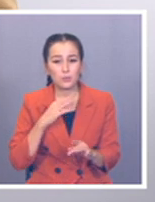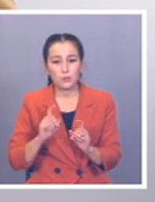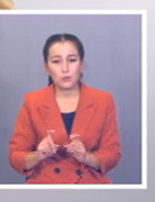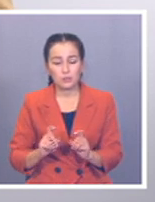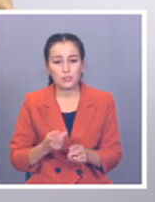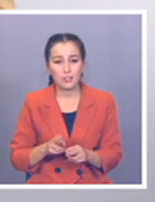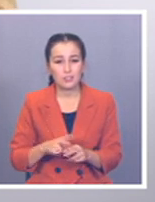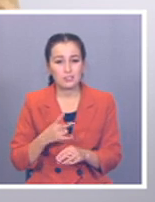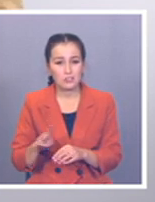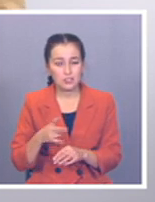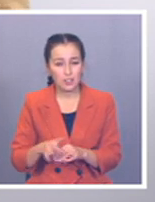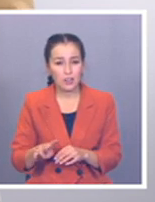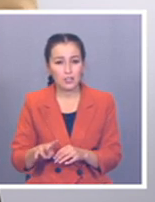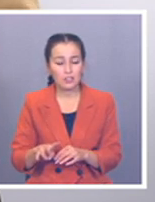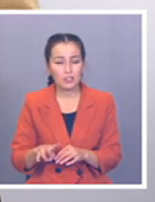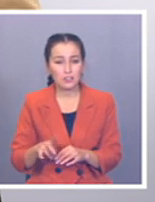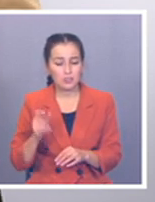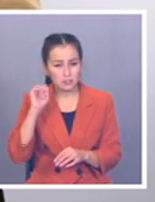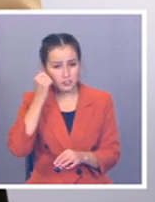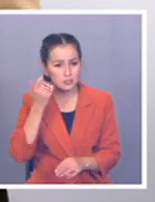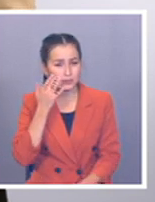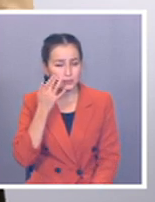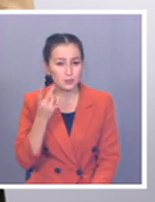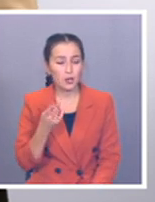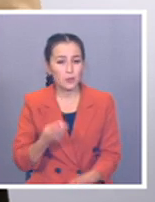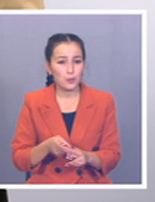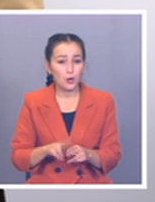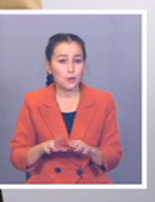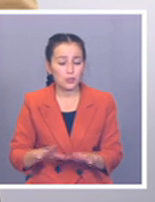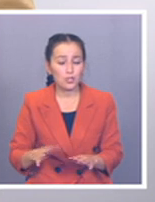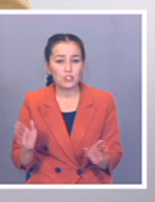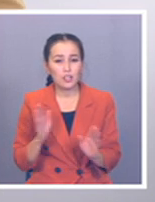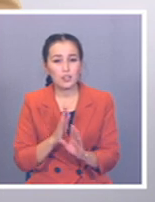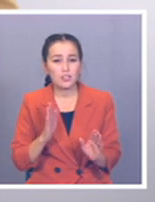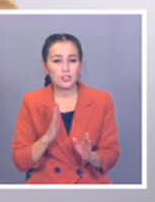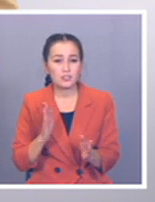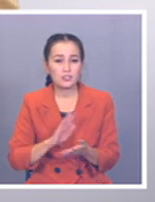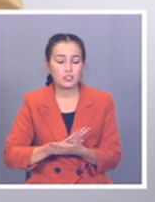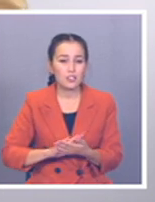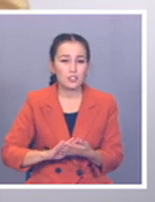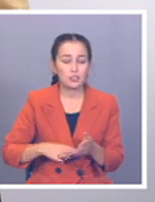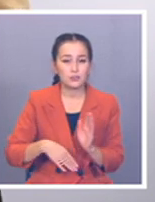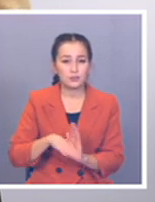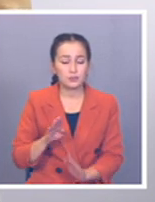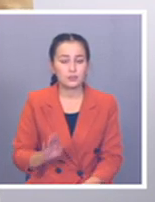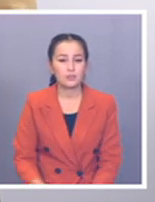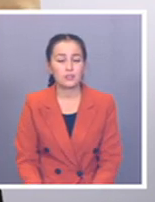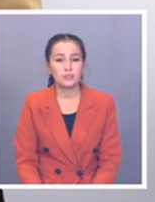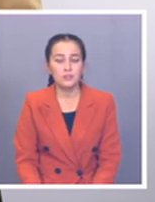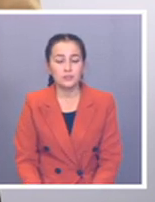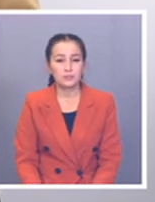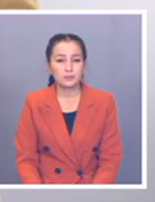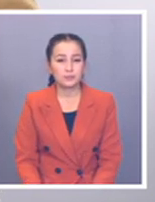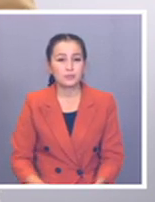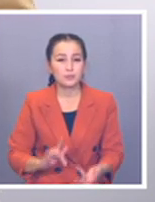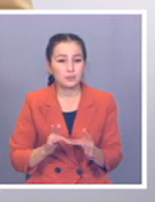екен, есіңізде сақтаңыз. Оның орнына таза ауада демалыңыз. Интернеттегі